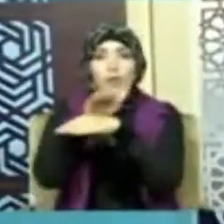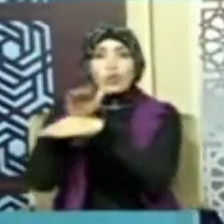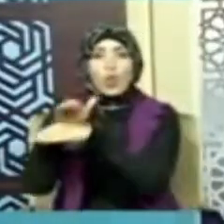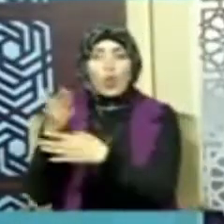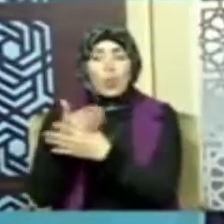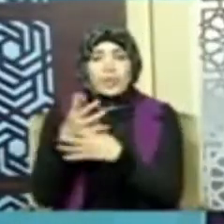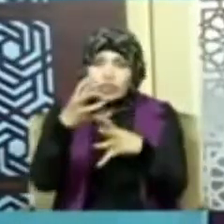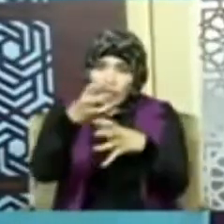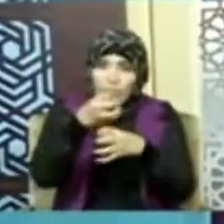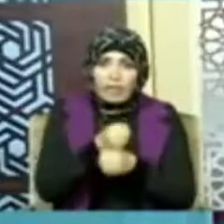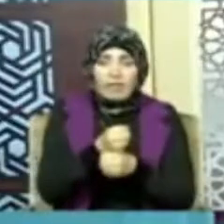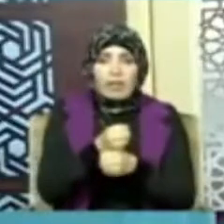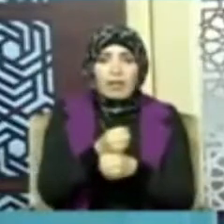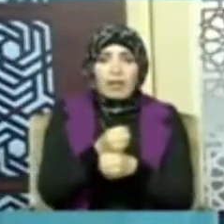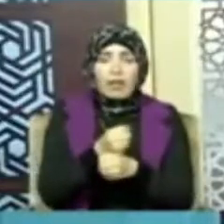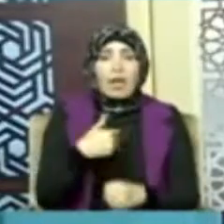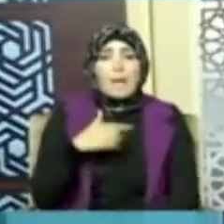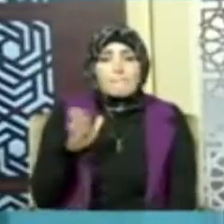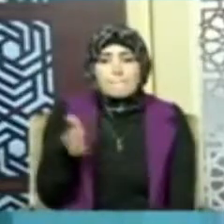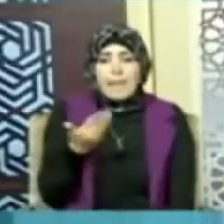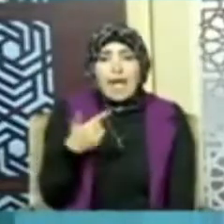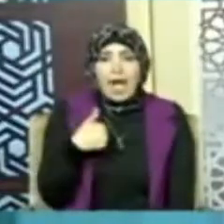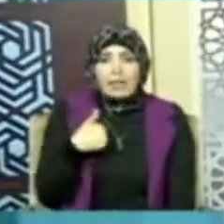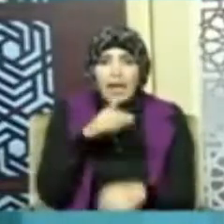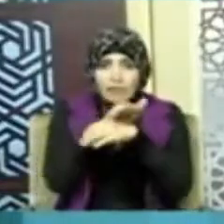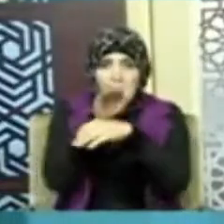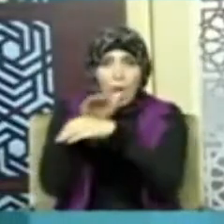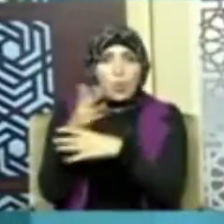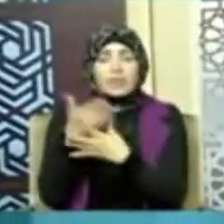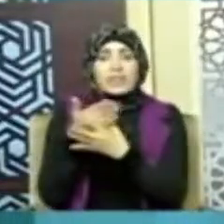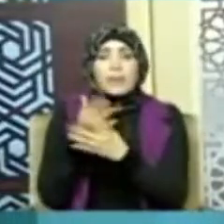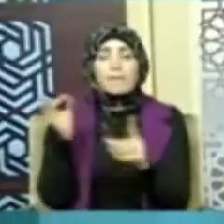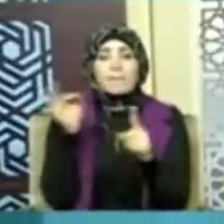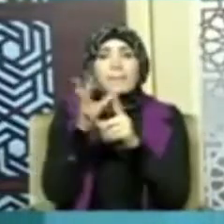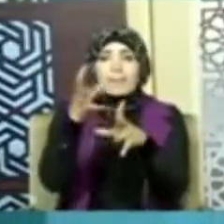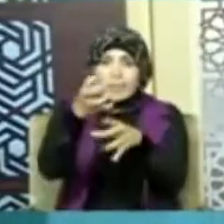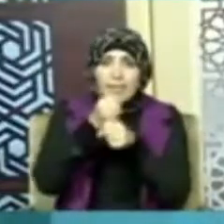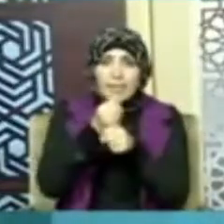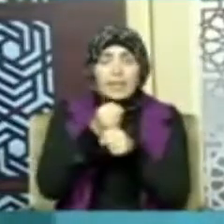ويا قوم ما لي أدعوكم إلى النجاة